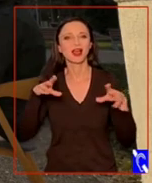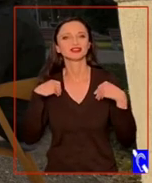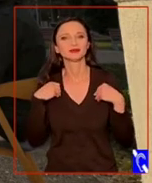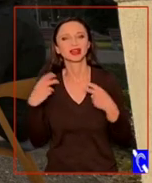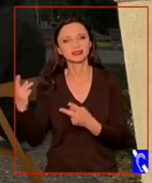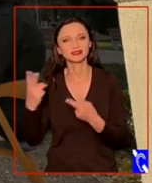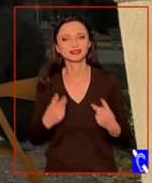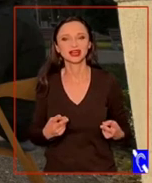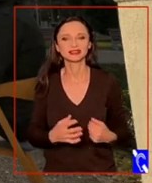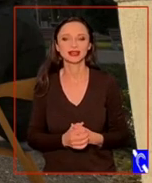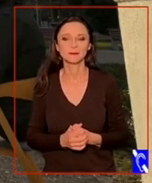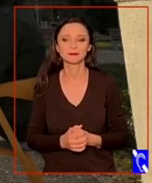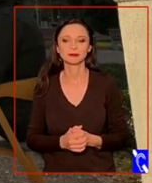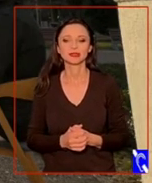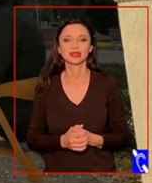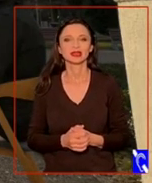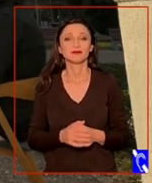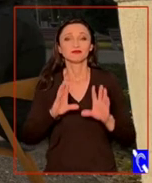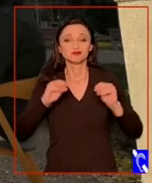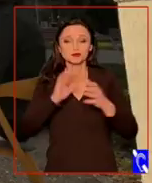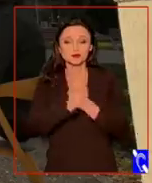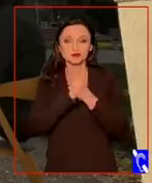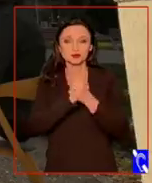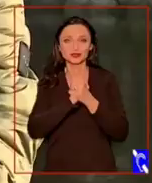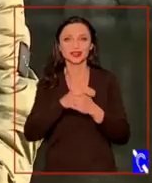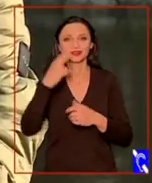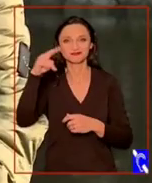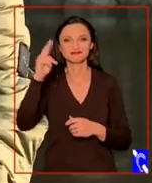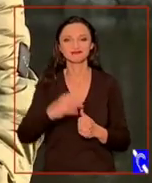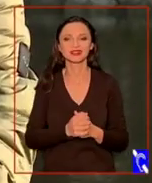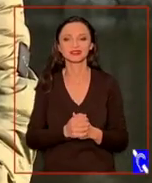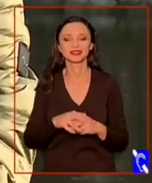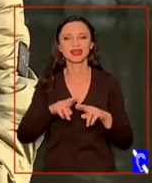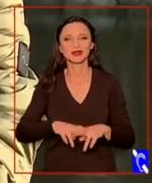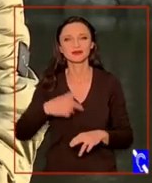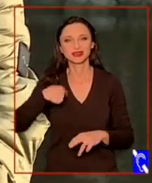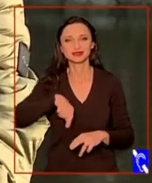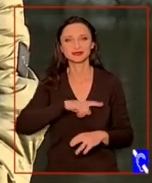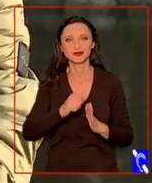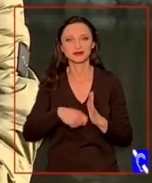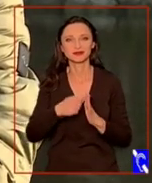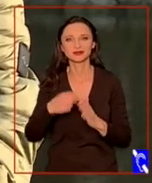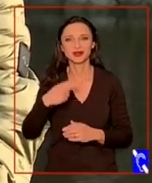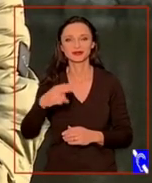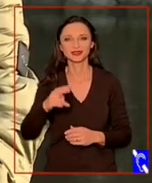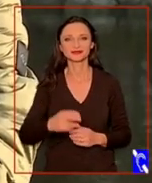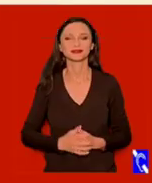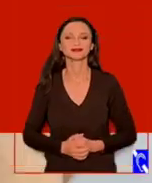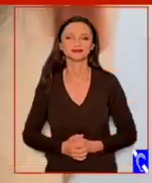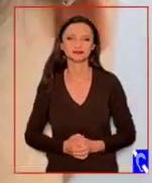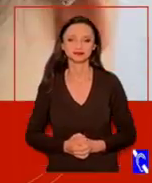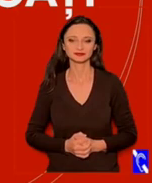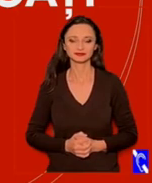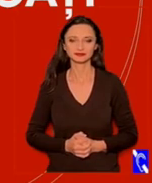că ai acceptat invitația noastră și îți dorim mult succes. Rămâneți cu noi, fără prejudecăți, continuă la TVR.